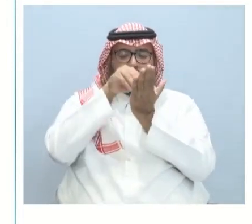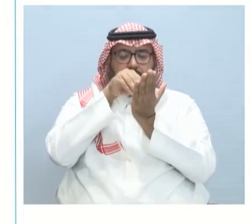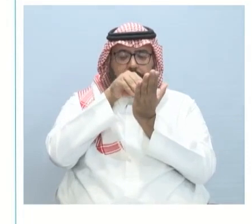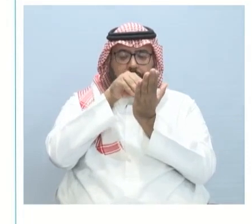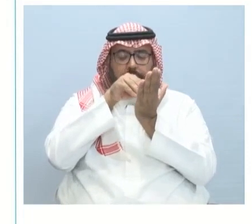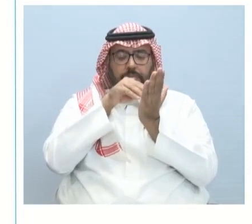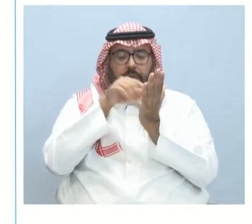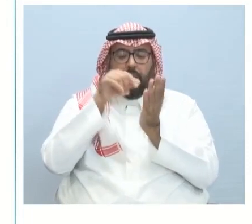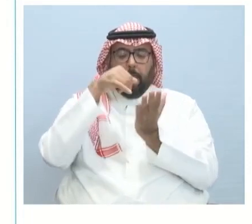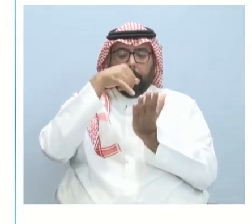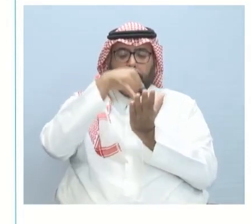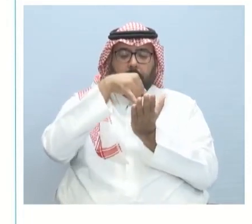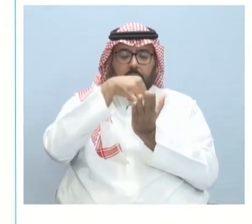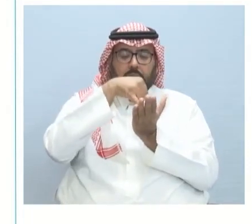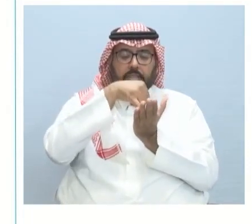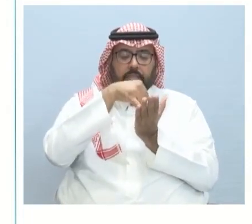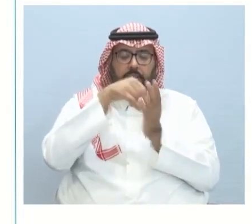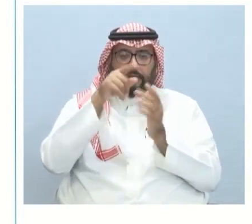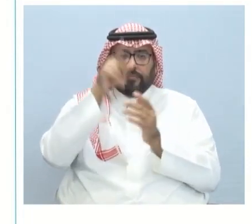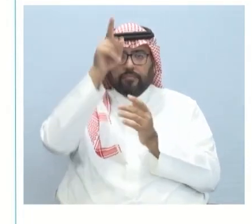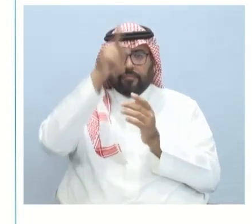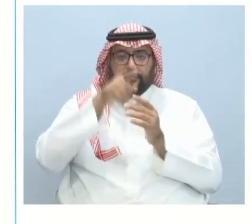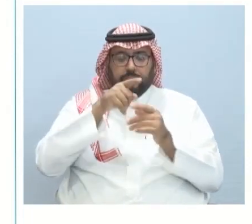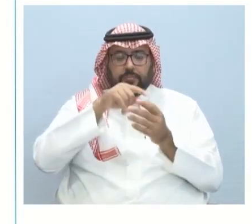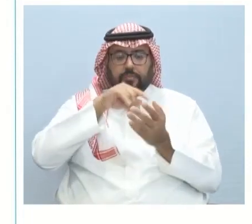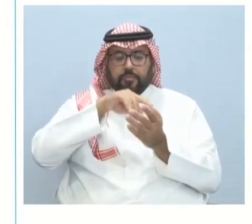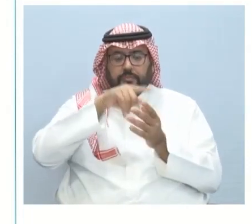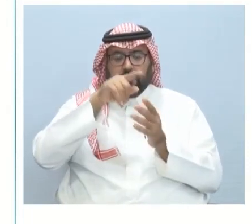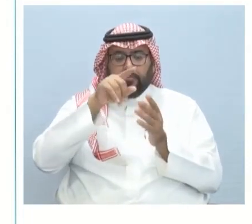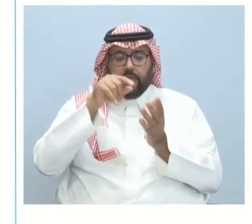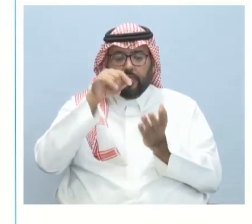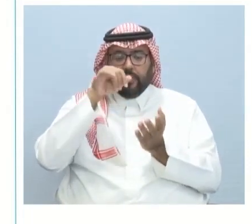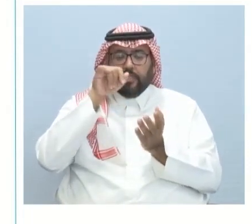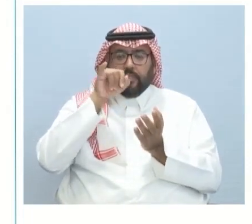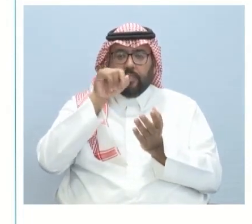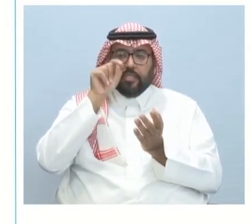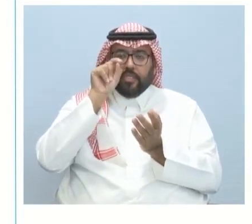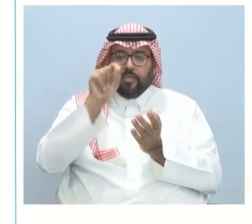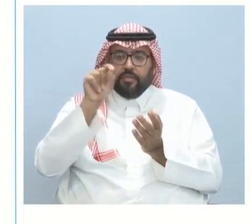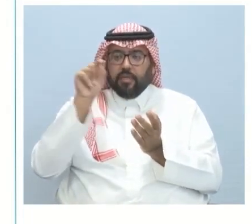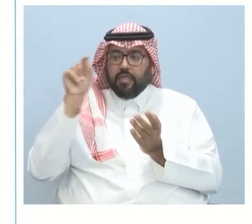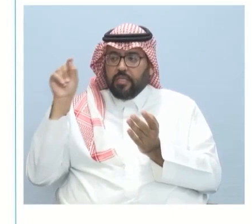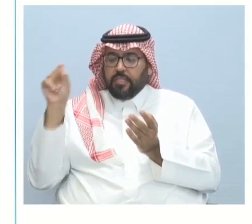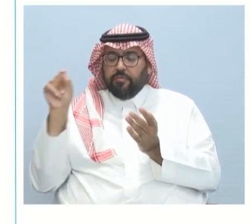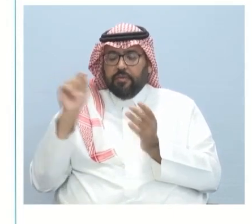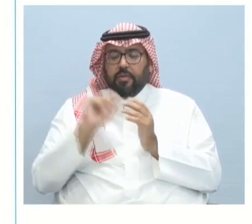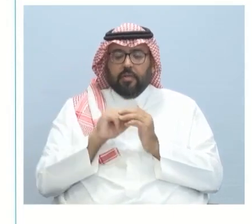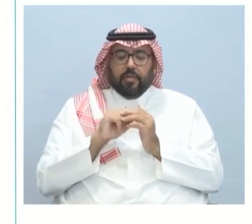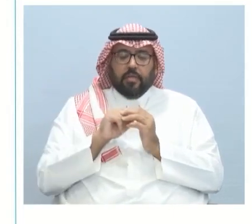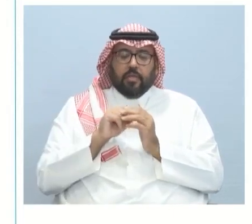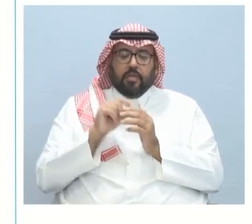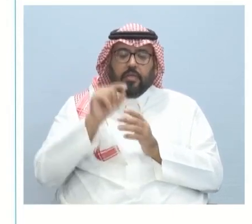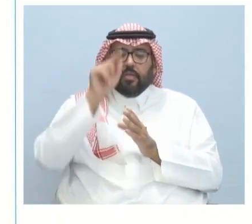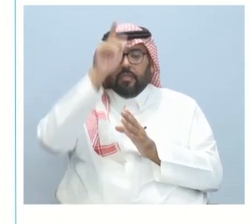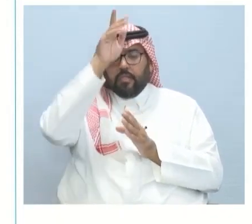تعتبر مركز نظام المحاور باحداثيات صفر وصفر صفر اكس وصفر